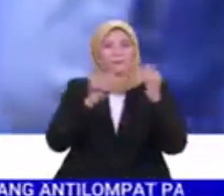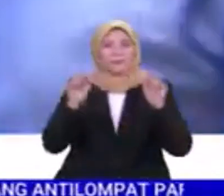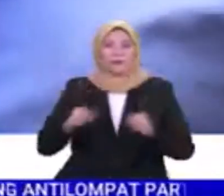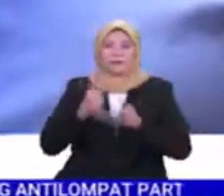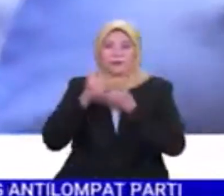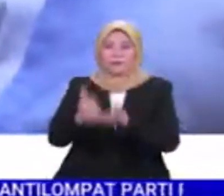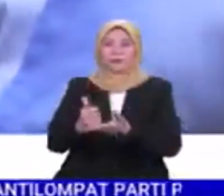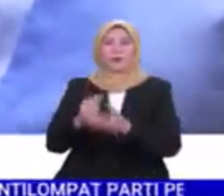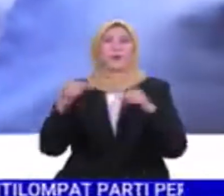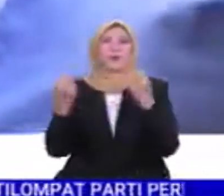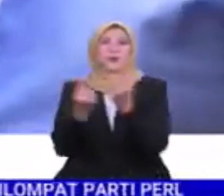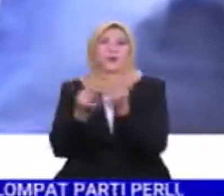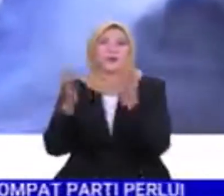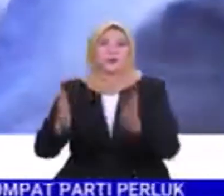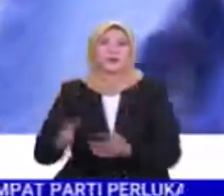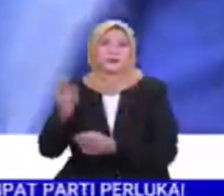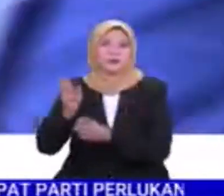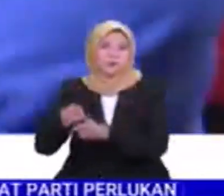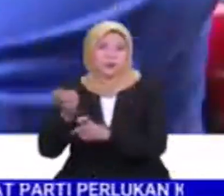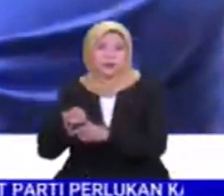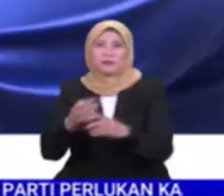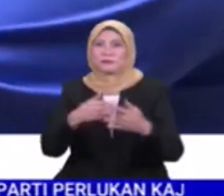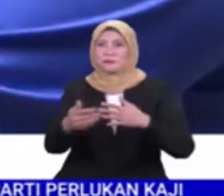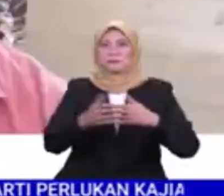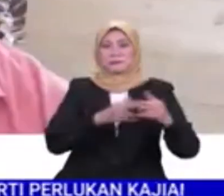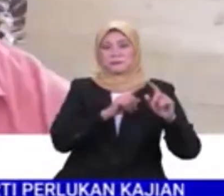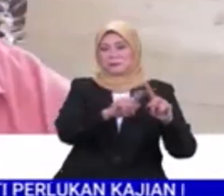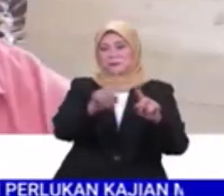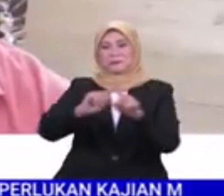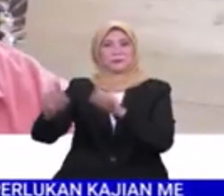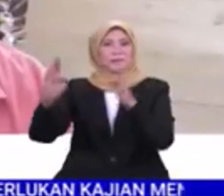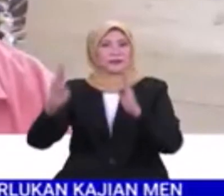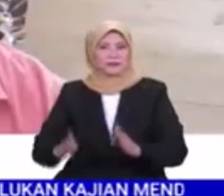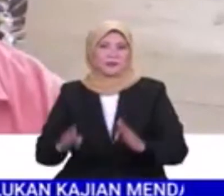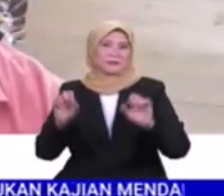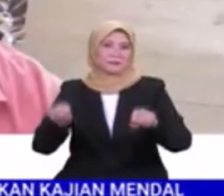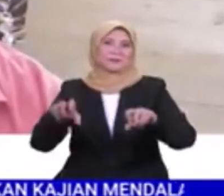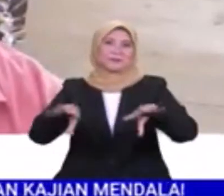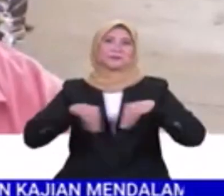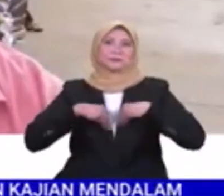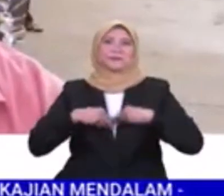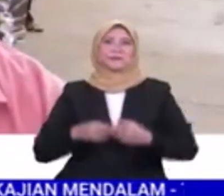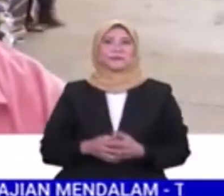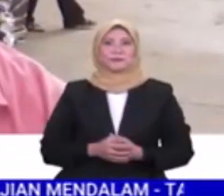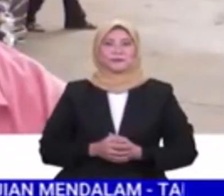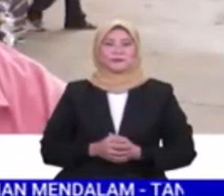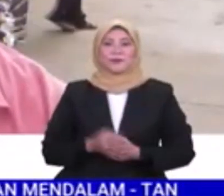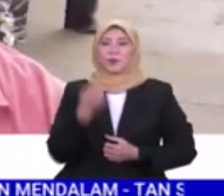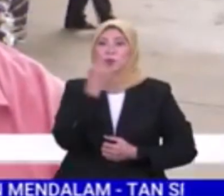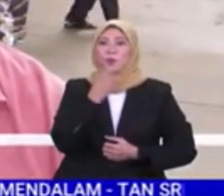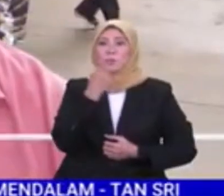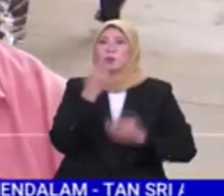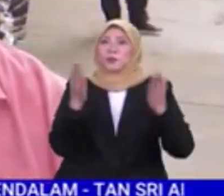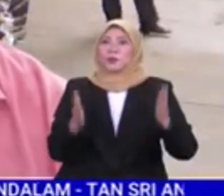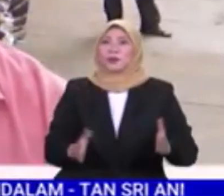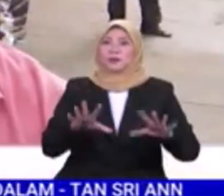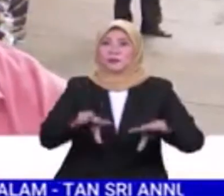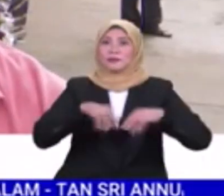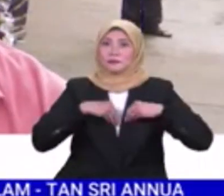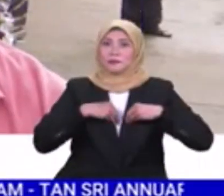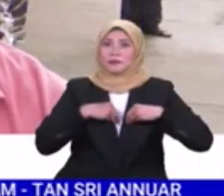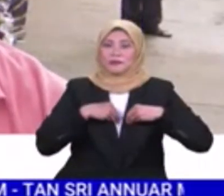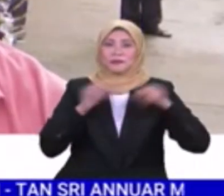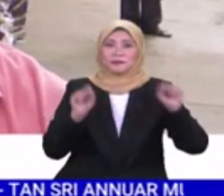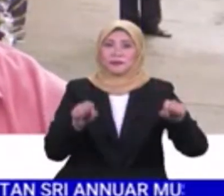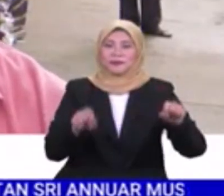membantu golongan memerlukan tanpa mengira kaum dan bangsa. Alhamdulillah, sebenarnya sesiapa yang memerlukan tu adalah